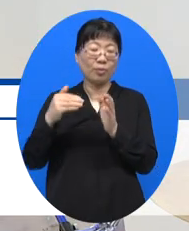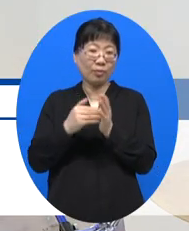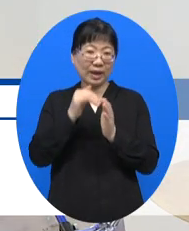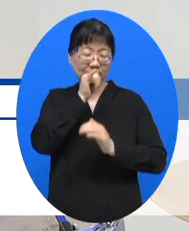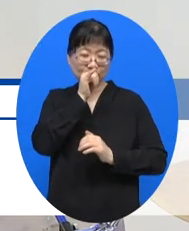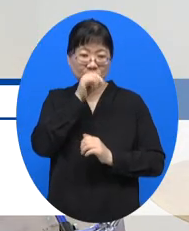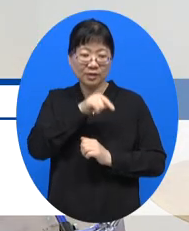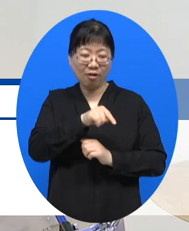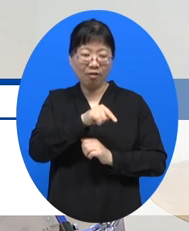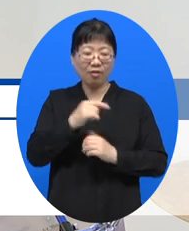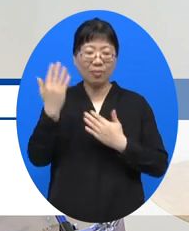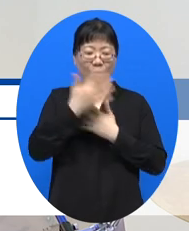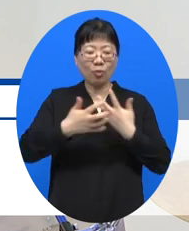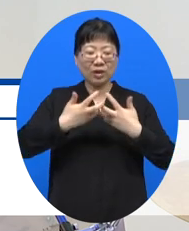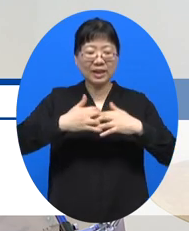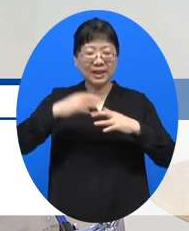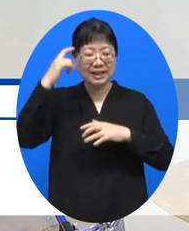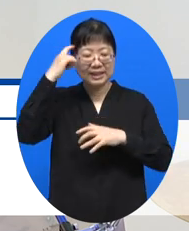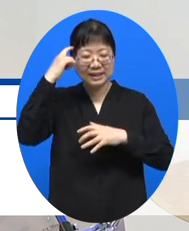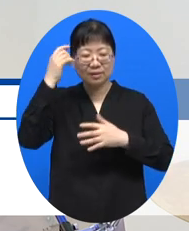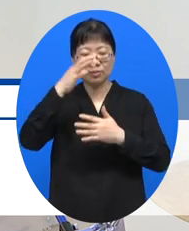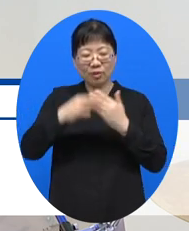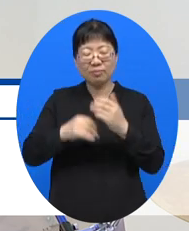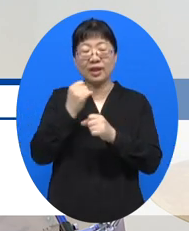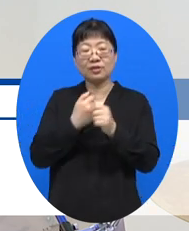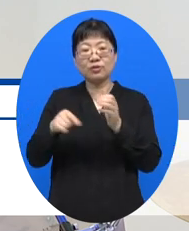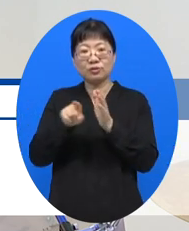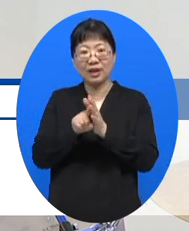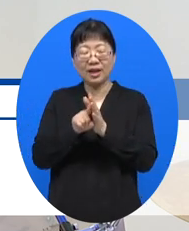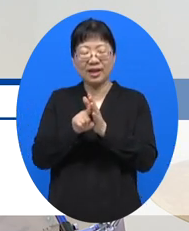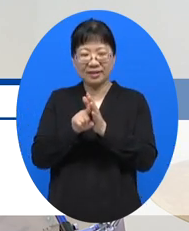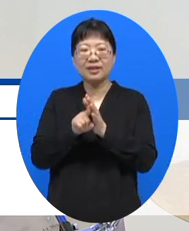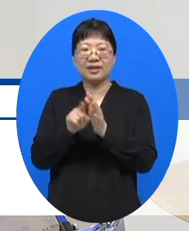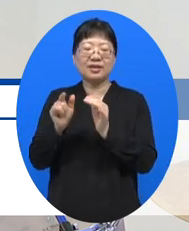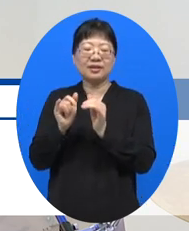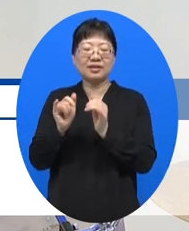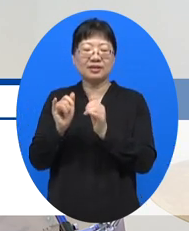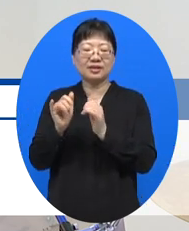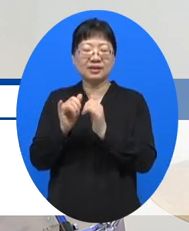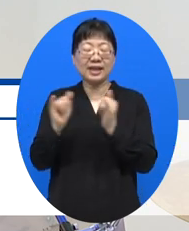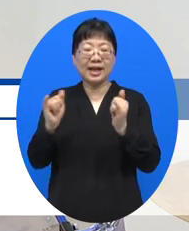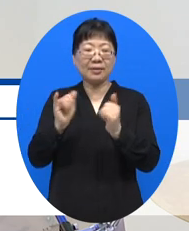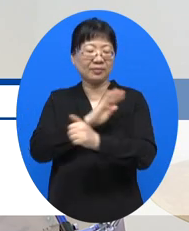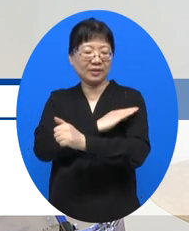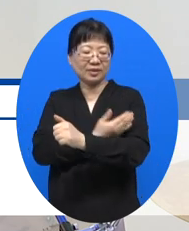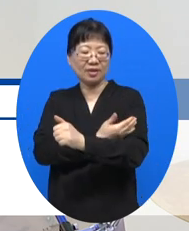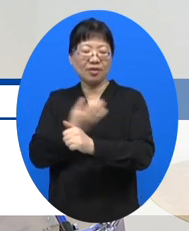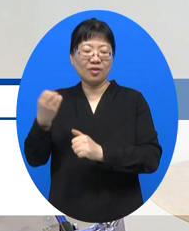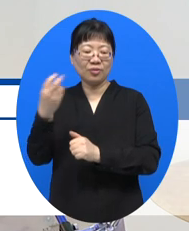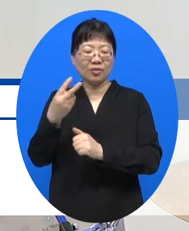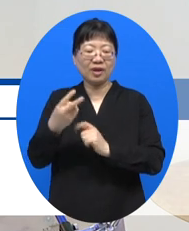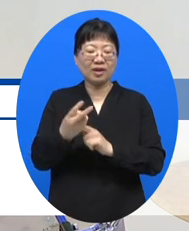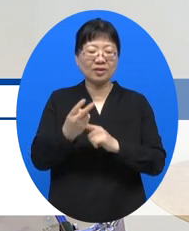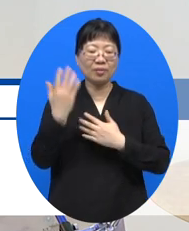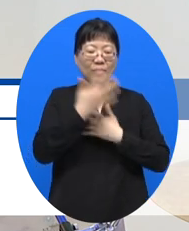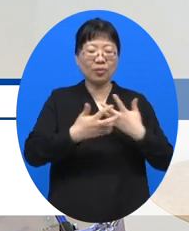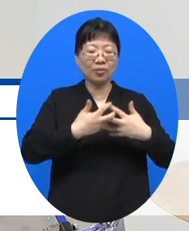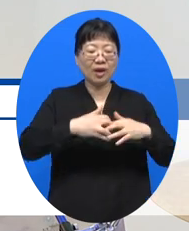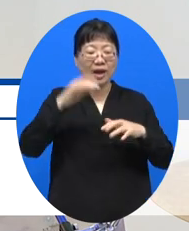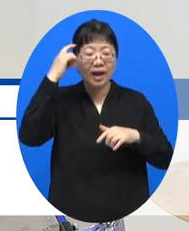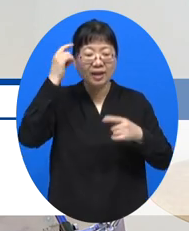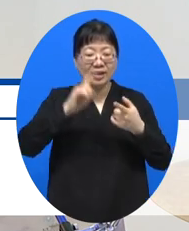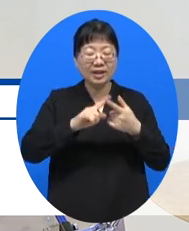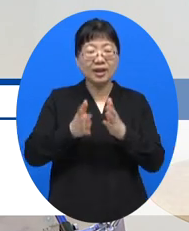상황입니다. 인공지능 이러한 컨텐츠를 만들기 위한 컨텐츠 제작 인력들 그리고 인공지능 어떤